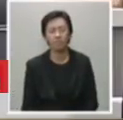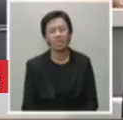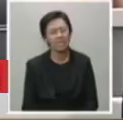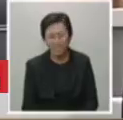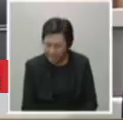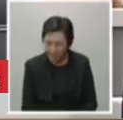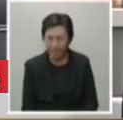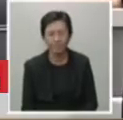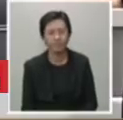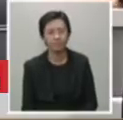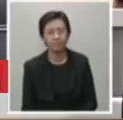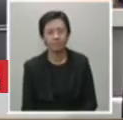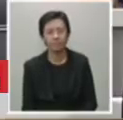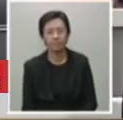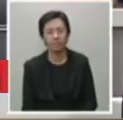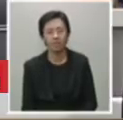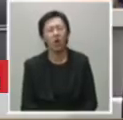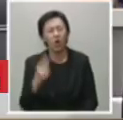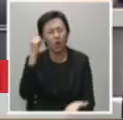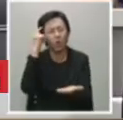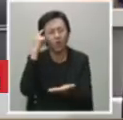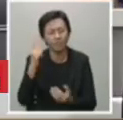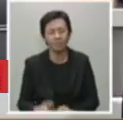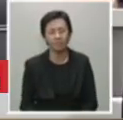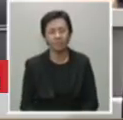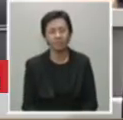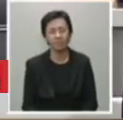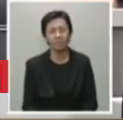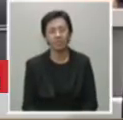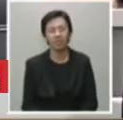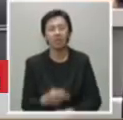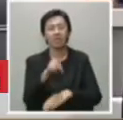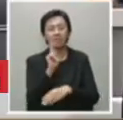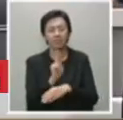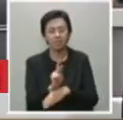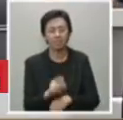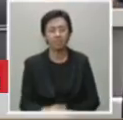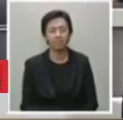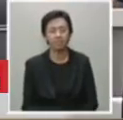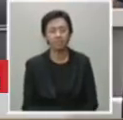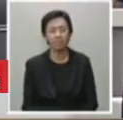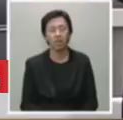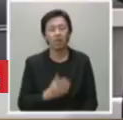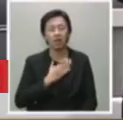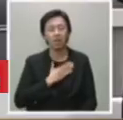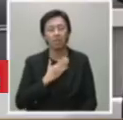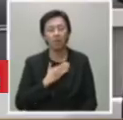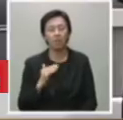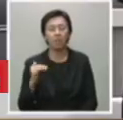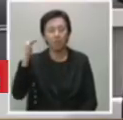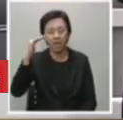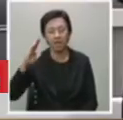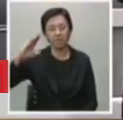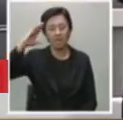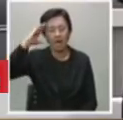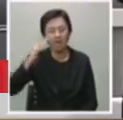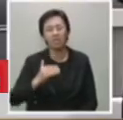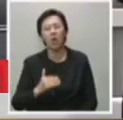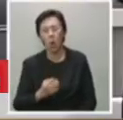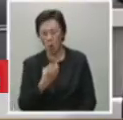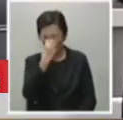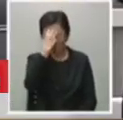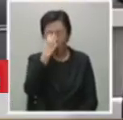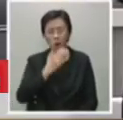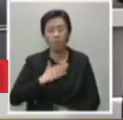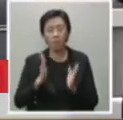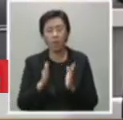แหมก็อย่างที่รู้แหละครับท่านประธานที่เคารพครับผมเป็นผู้ใหญ่และเป็นทหารเลยขี้โมโหไปหน่อยผมไม่ใช่